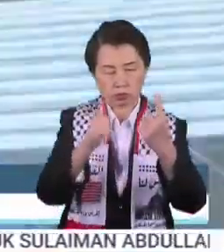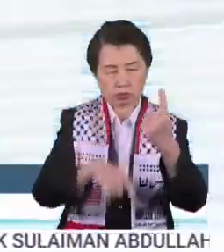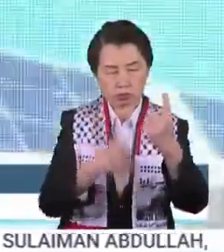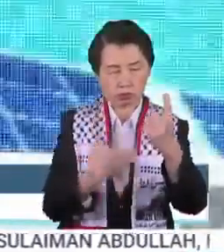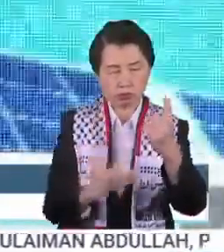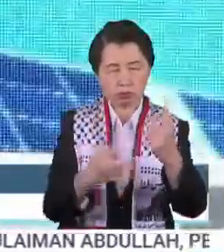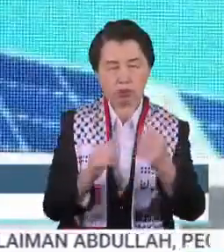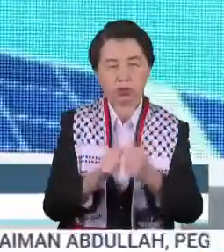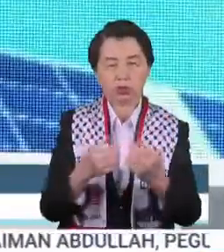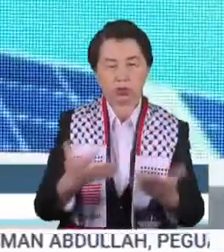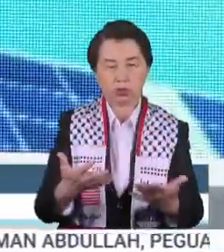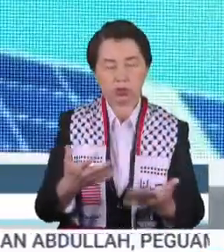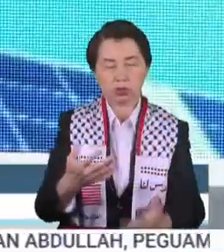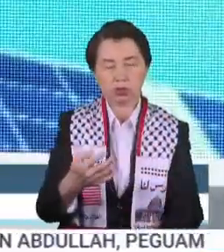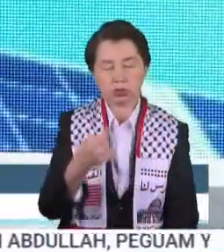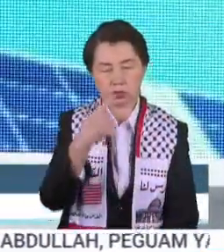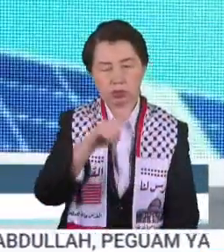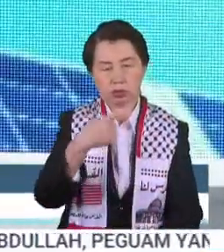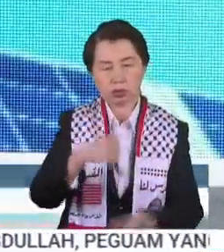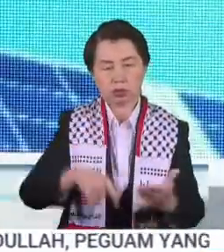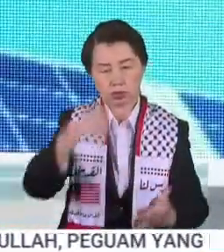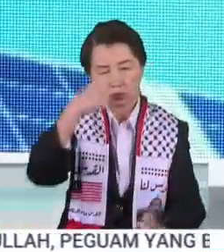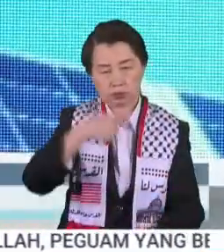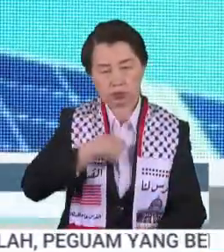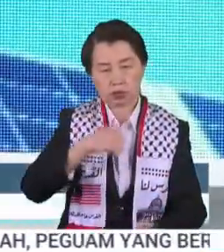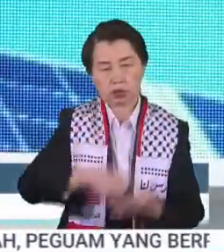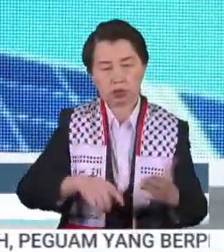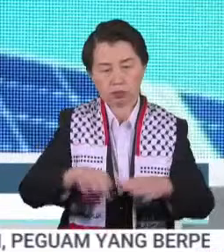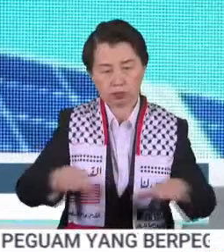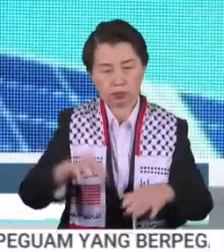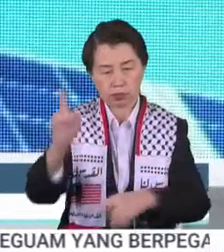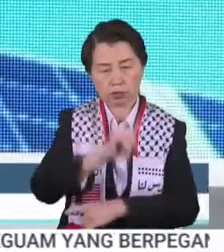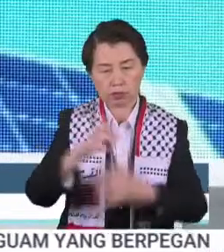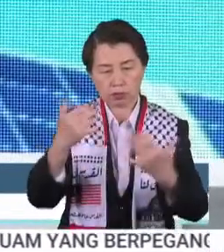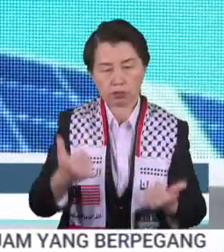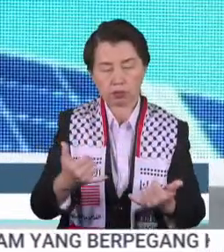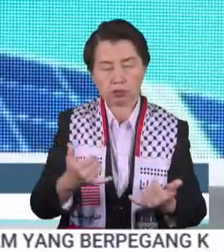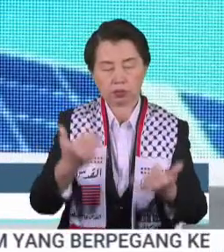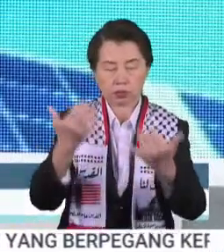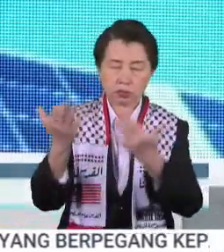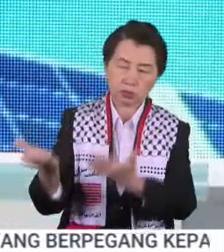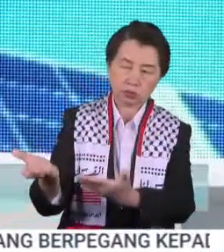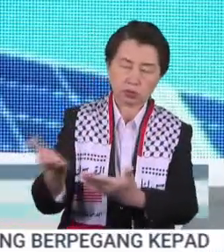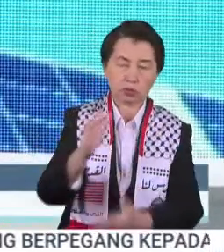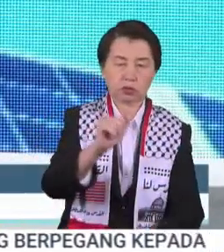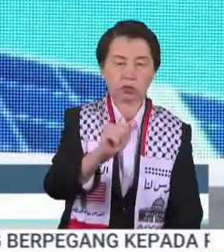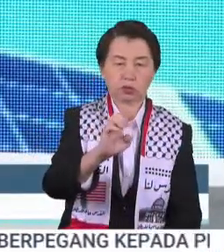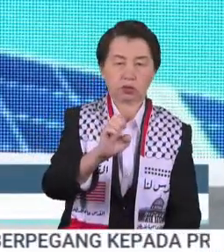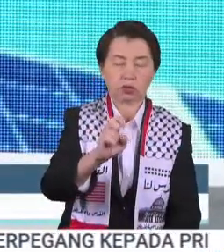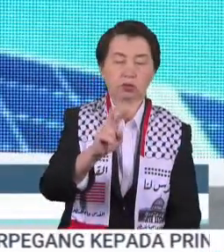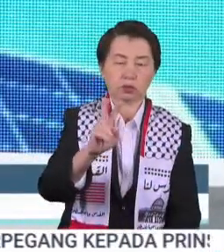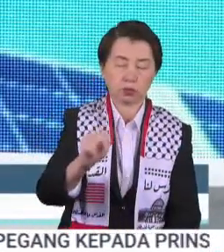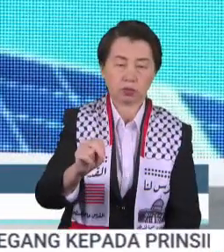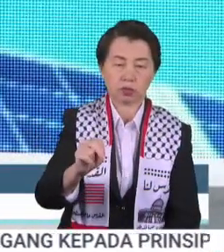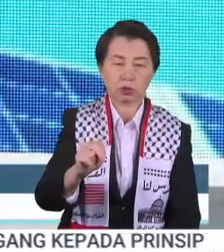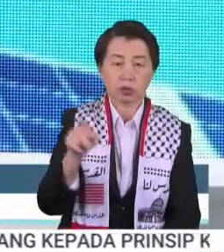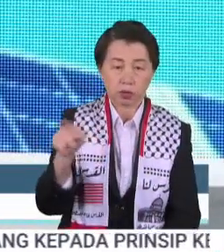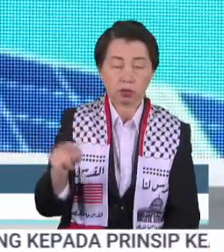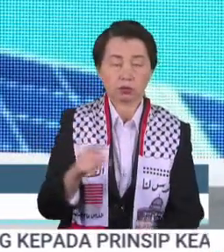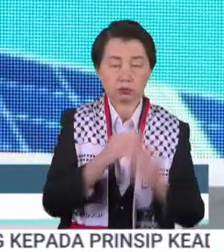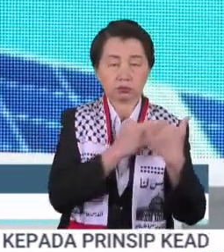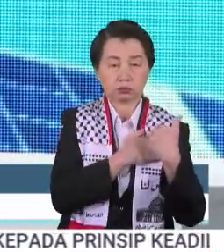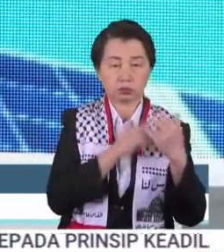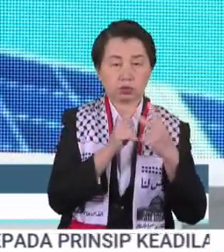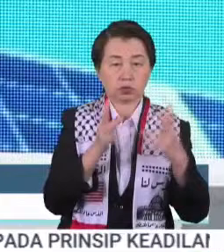6 stalls. Bagi saya, apa yang dibuat pada hari ini oleh Aeon Big ini memainkan peranan yang